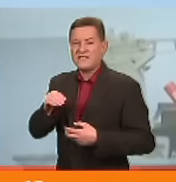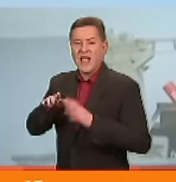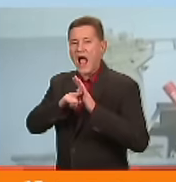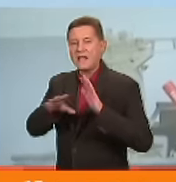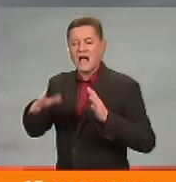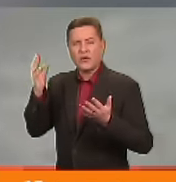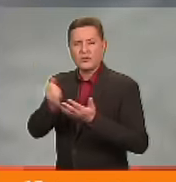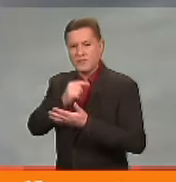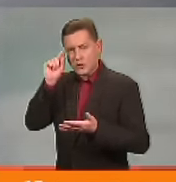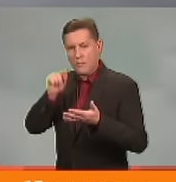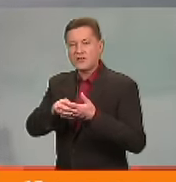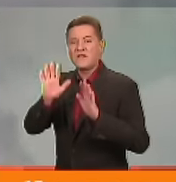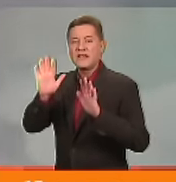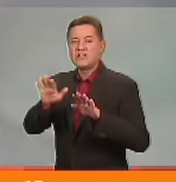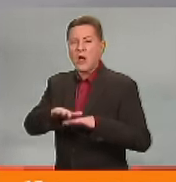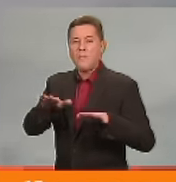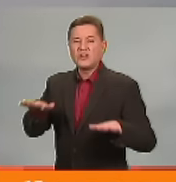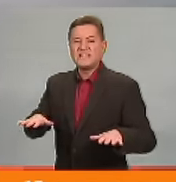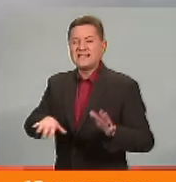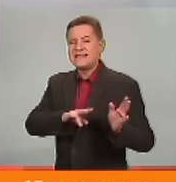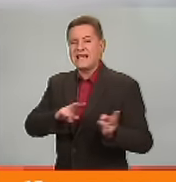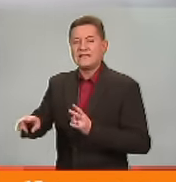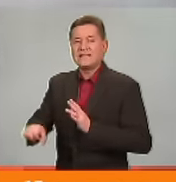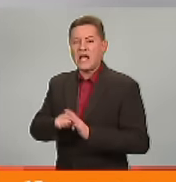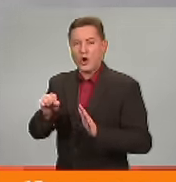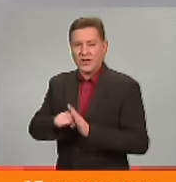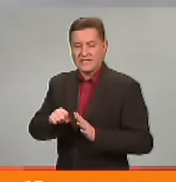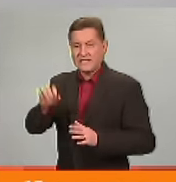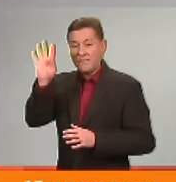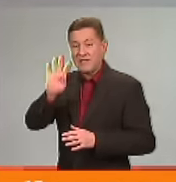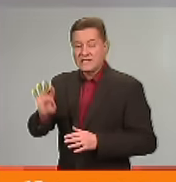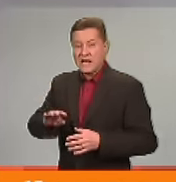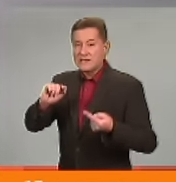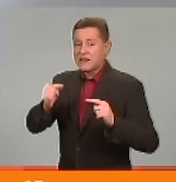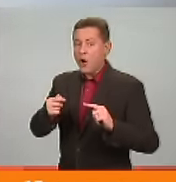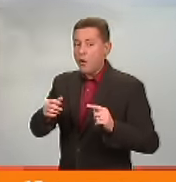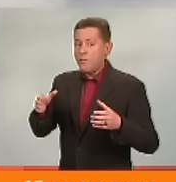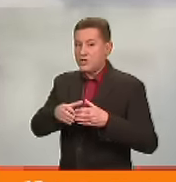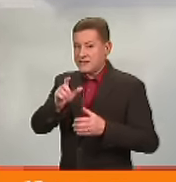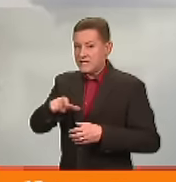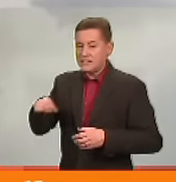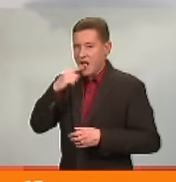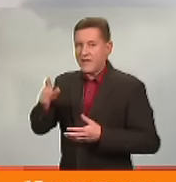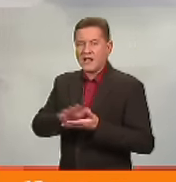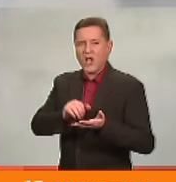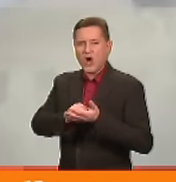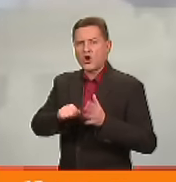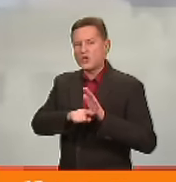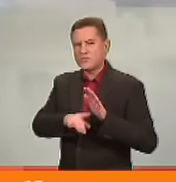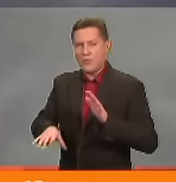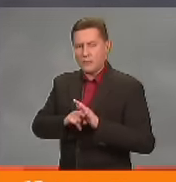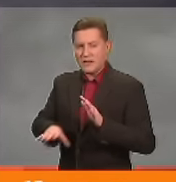успішні, поцілювали лише позиції терористів. Натомість сирійська опозиція заявляє, розбомбили мирне